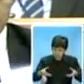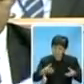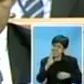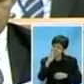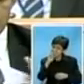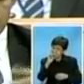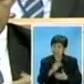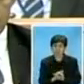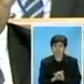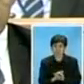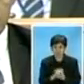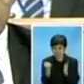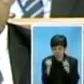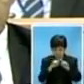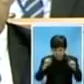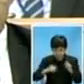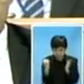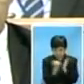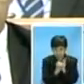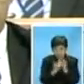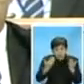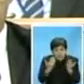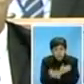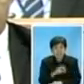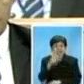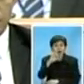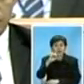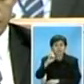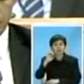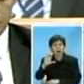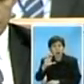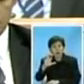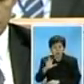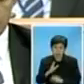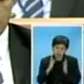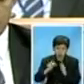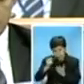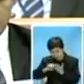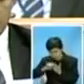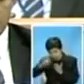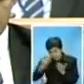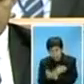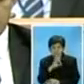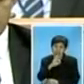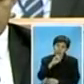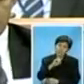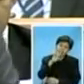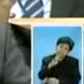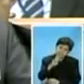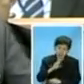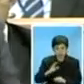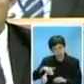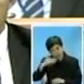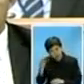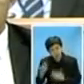าทพอออกบินเลื่อยไปเปลี่ยนเป็น95พออีกคนนึงมาออกบินเปลี่ยนเป็น97แล้ว